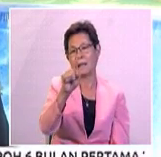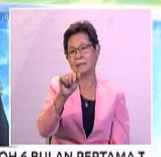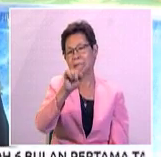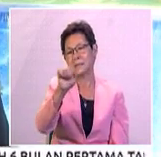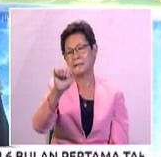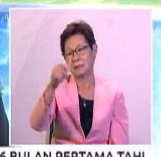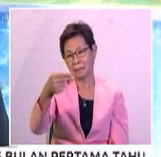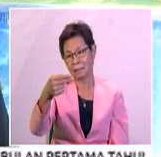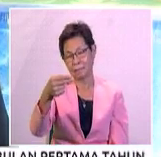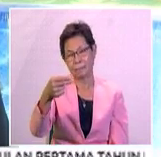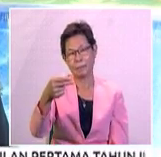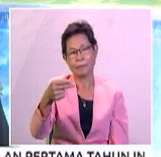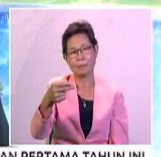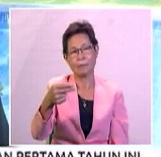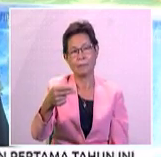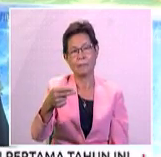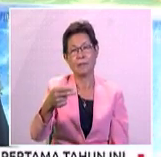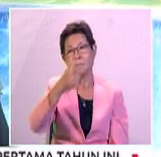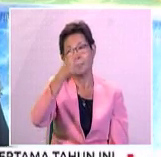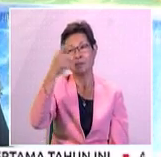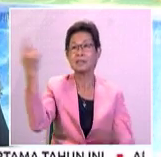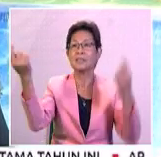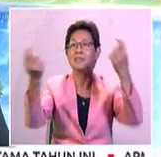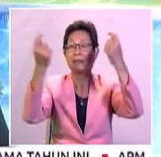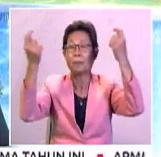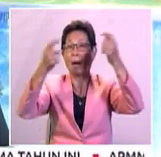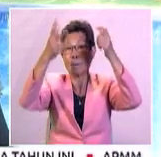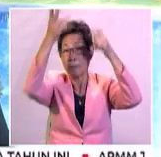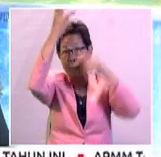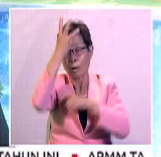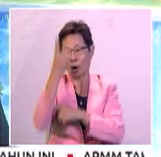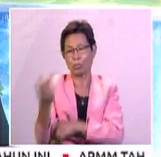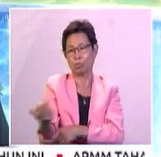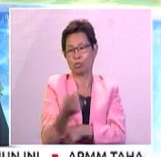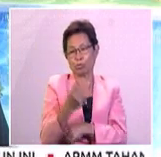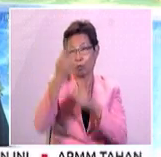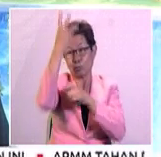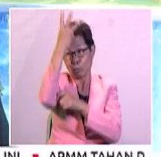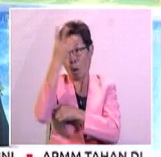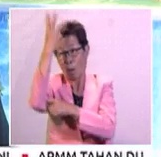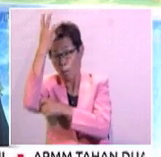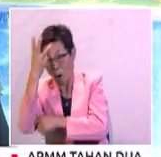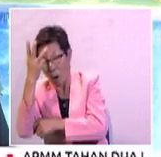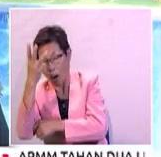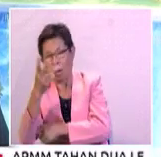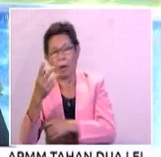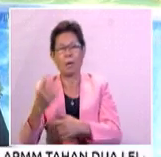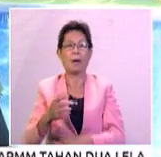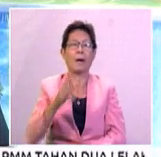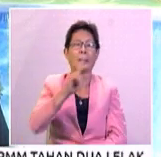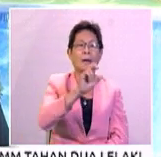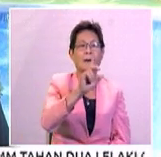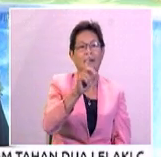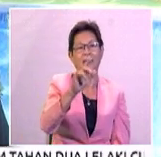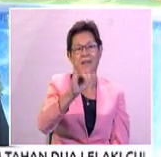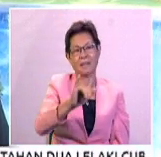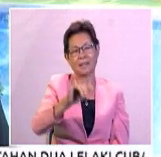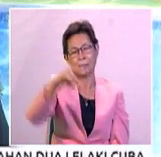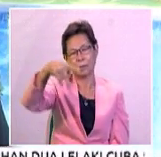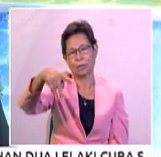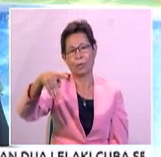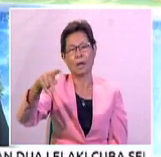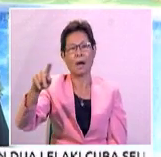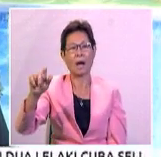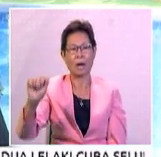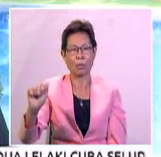Maimunah Iskandariah sempena pertabalan Seri Paduka Baginda berdua sebagai Yang di-Pertuan Agong dan Raja Permaisuri